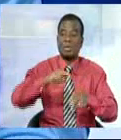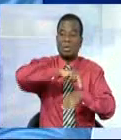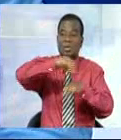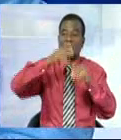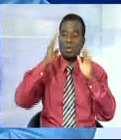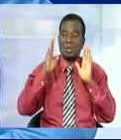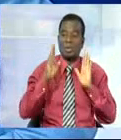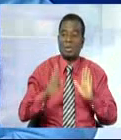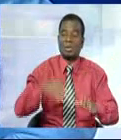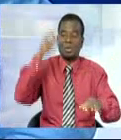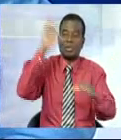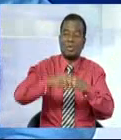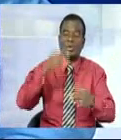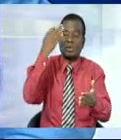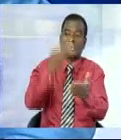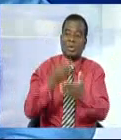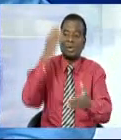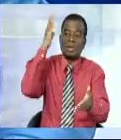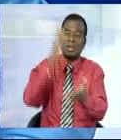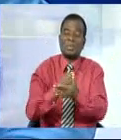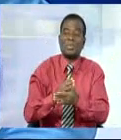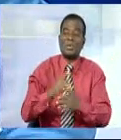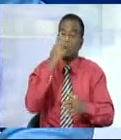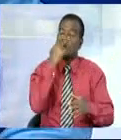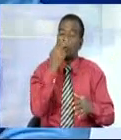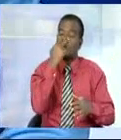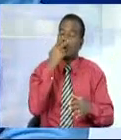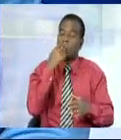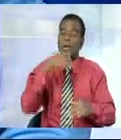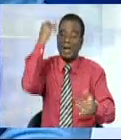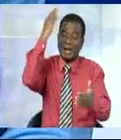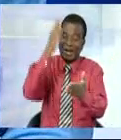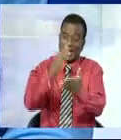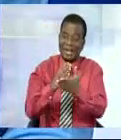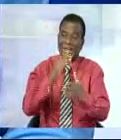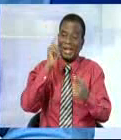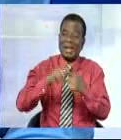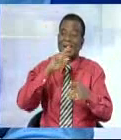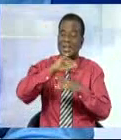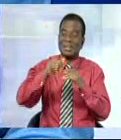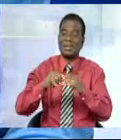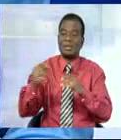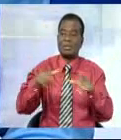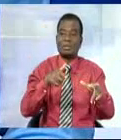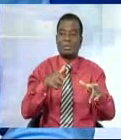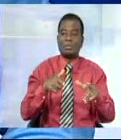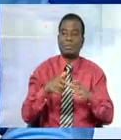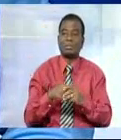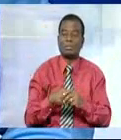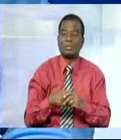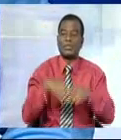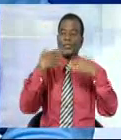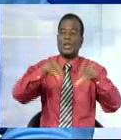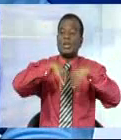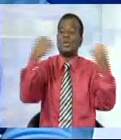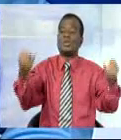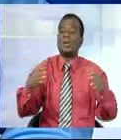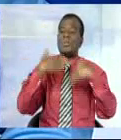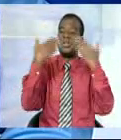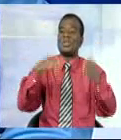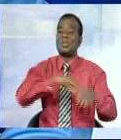républicains de voter le budget, d'arrêter la comédie et de mettre fin à cette paralysie. Et c'est la fin de cette